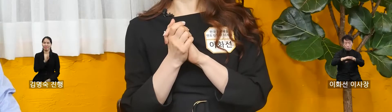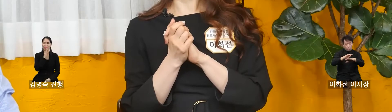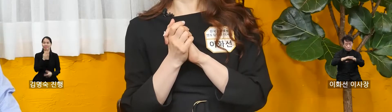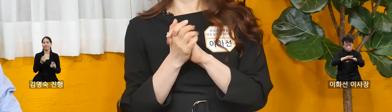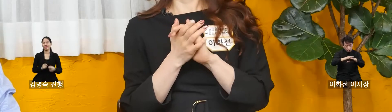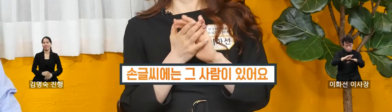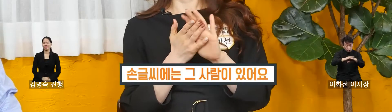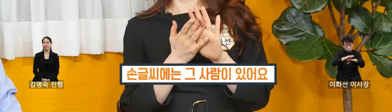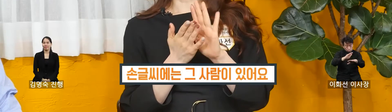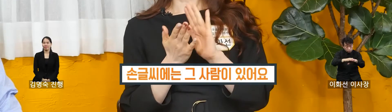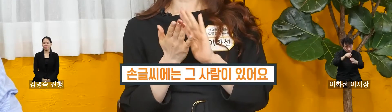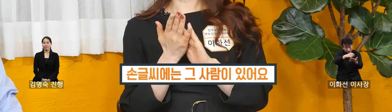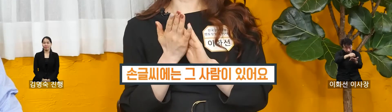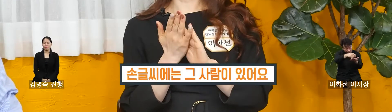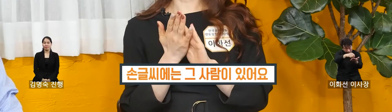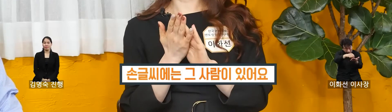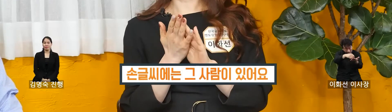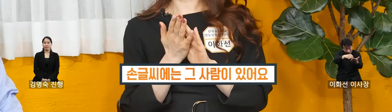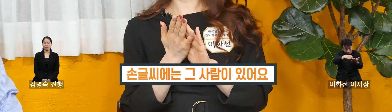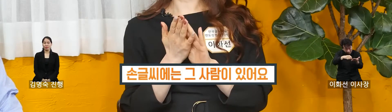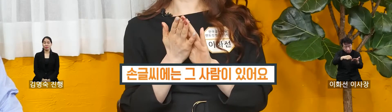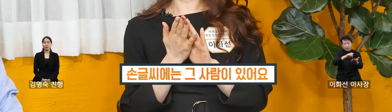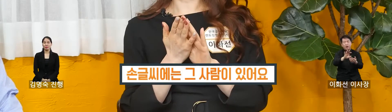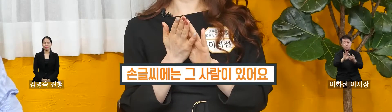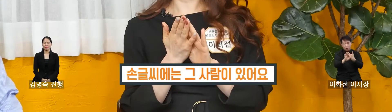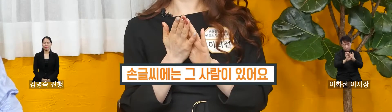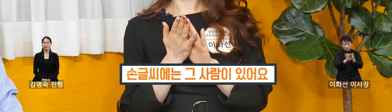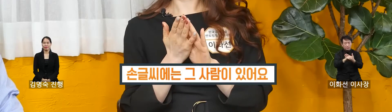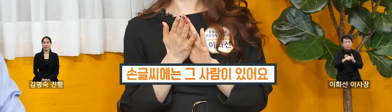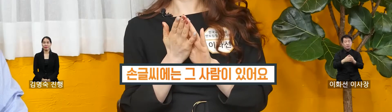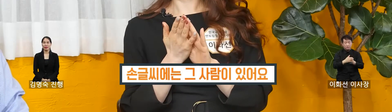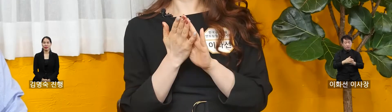손글씨에는 그 손글씨에는 그 사람이 있어요.